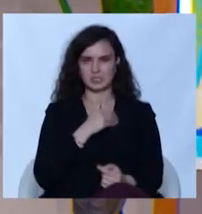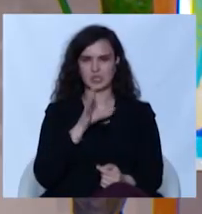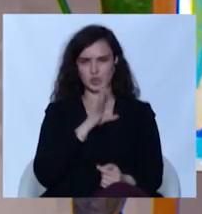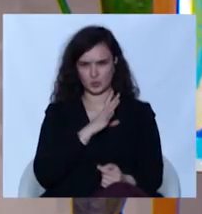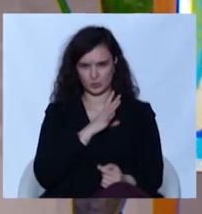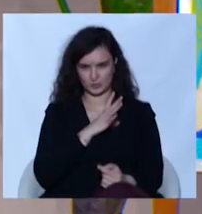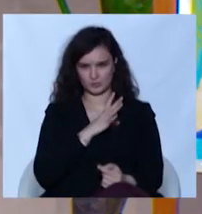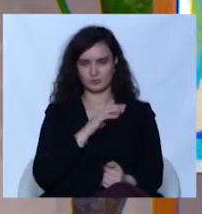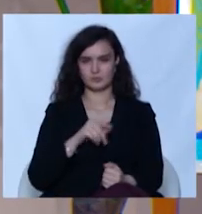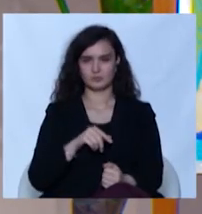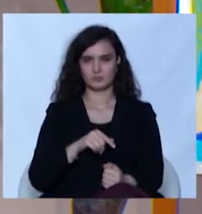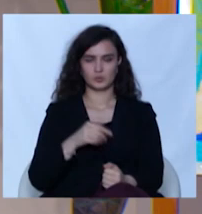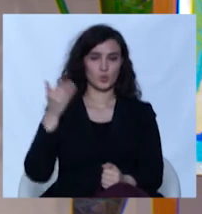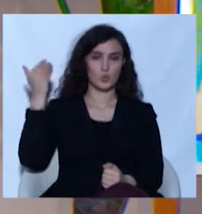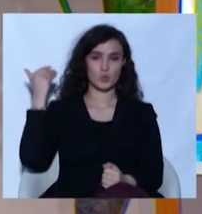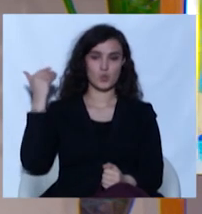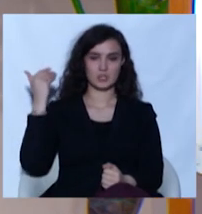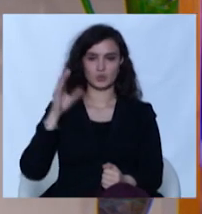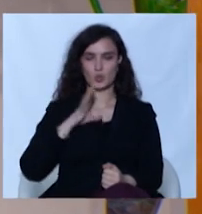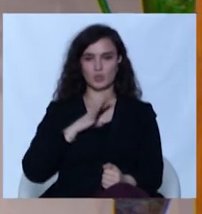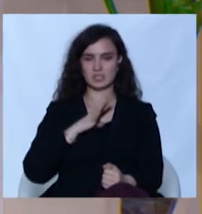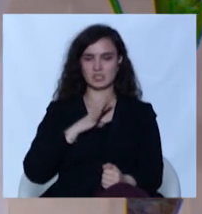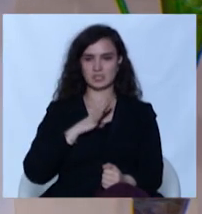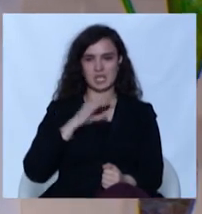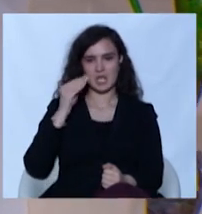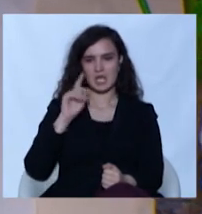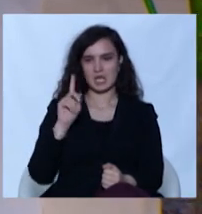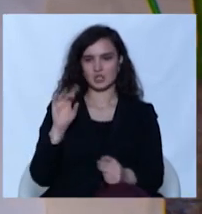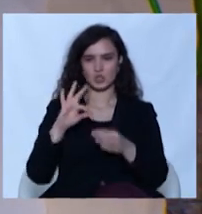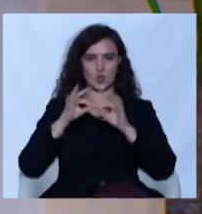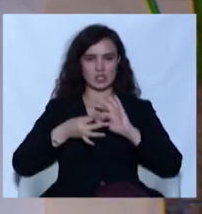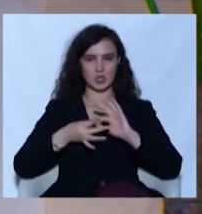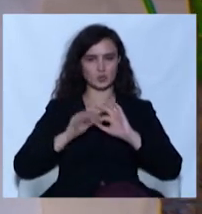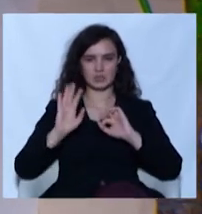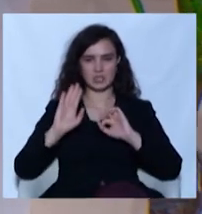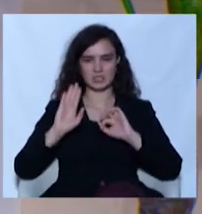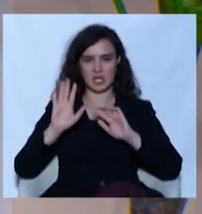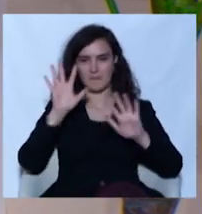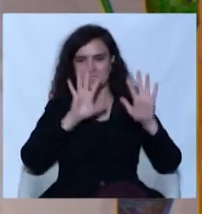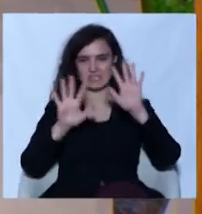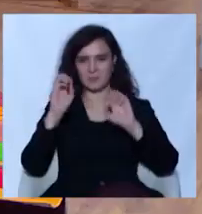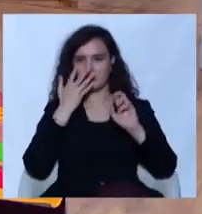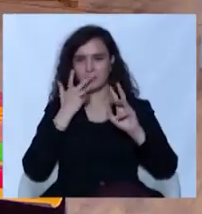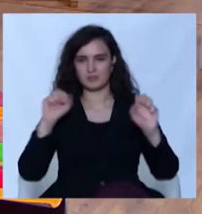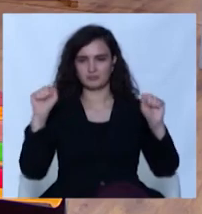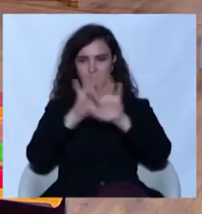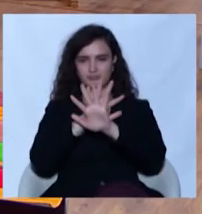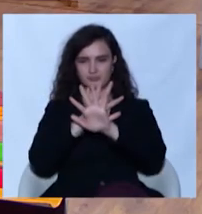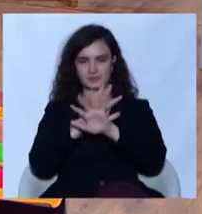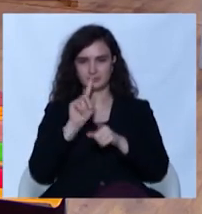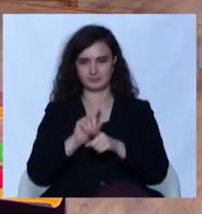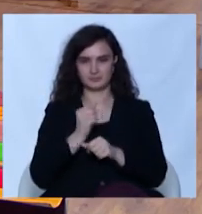იყოს უკან აბსტრაქტული ფონი ქონდეს. ანუ რაღაცა კონკრეტული კი არა, არამედ ისეთი ფერებში